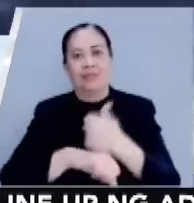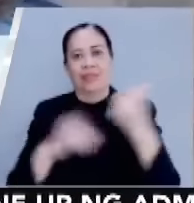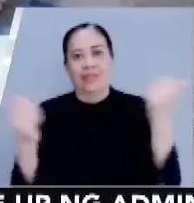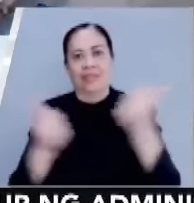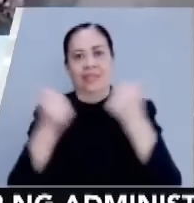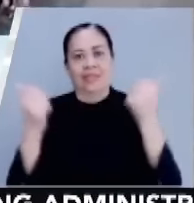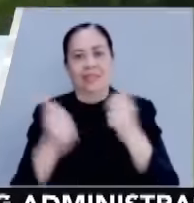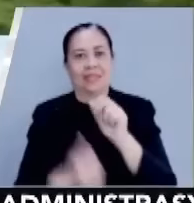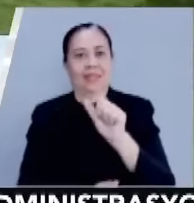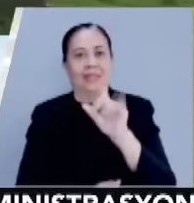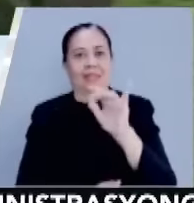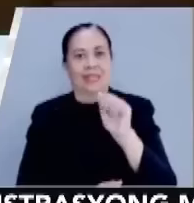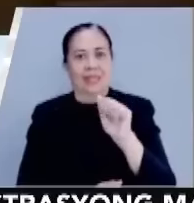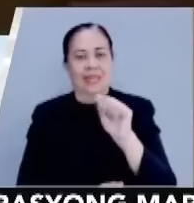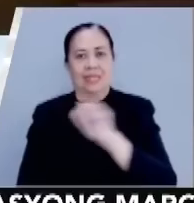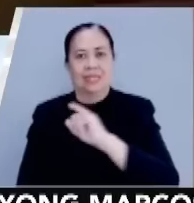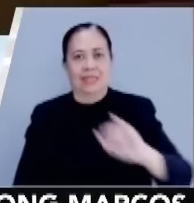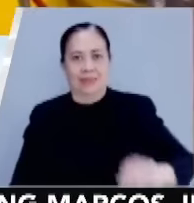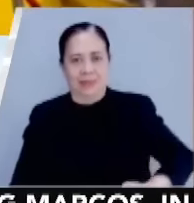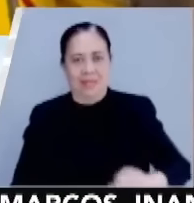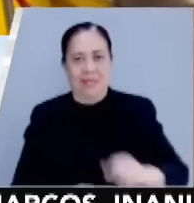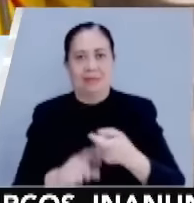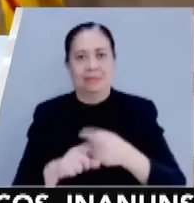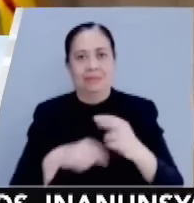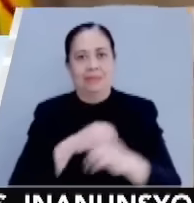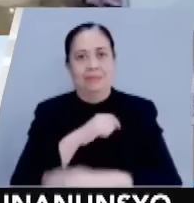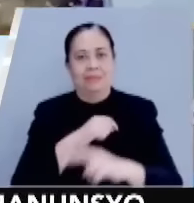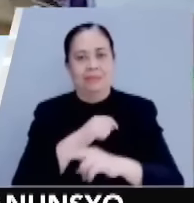Isabela. Mula sa GMA Regional TV at GMA